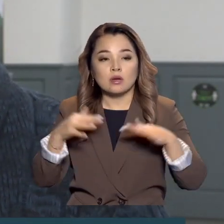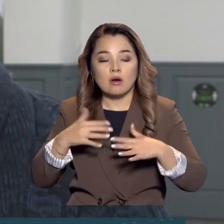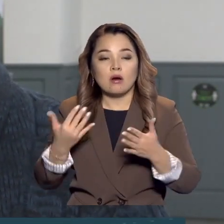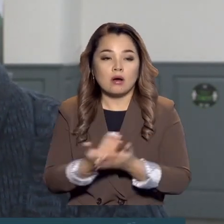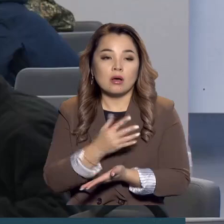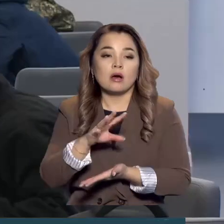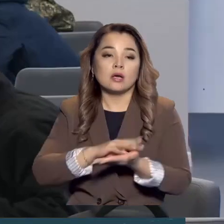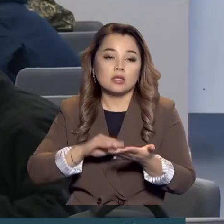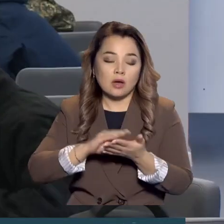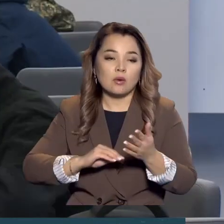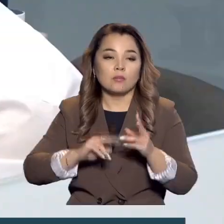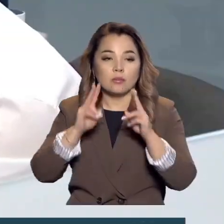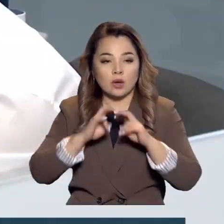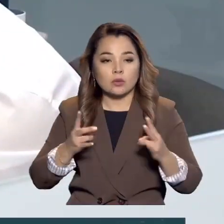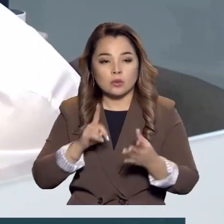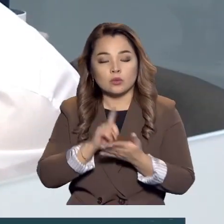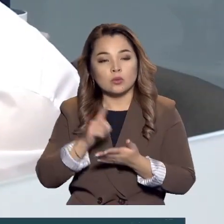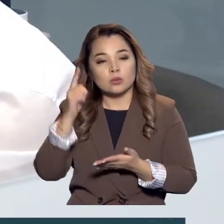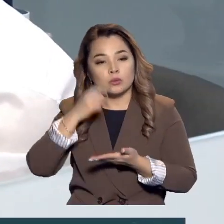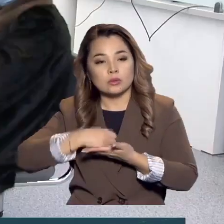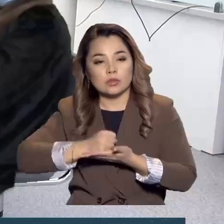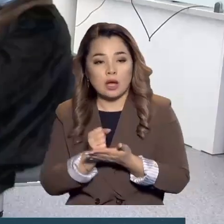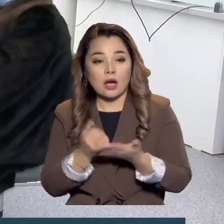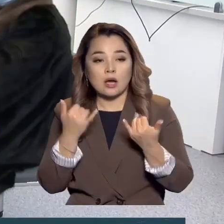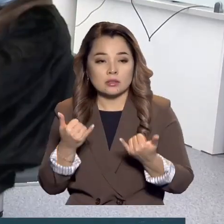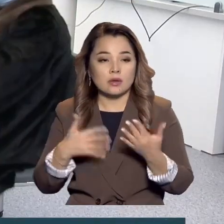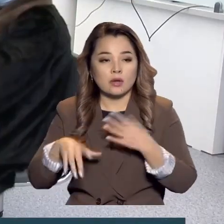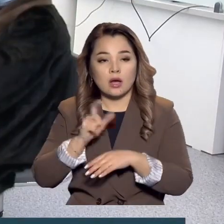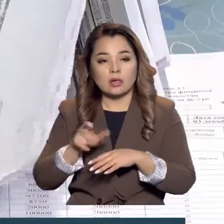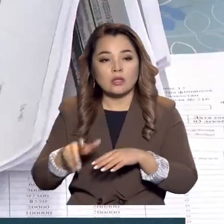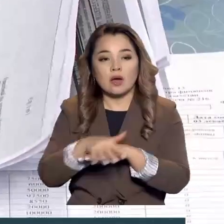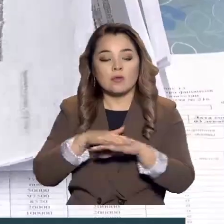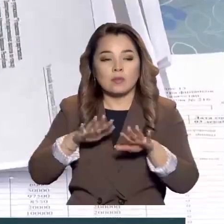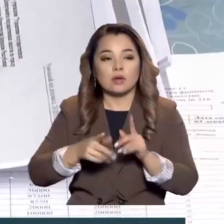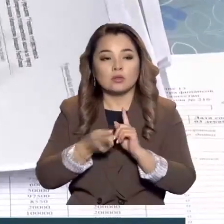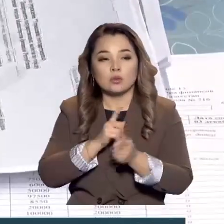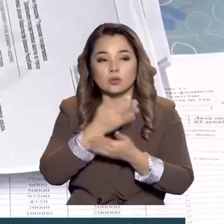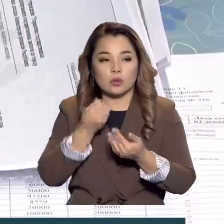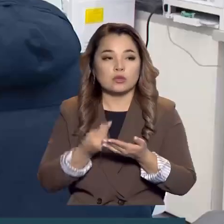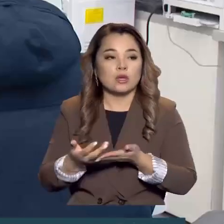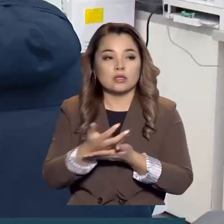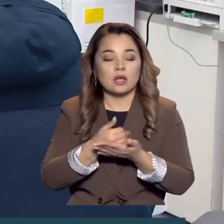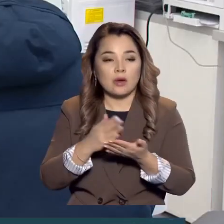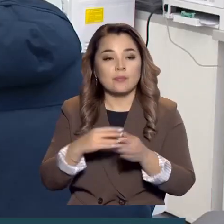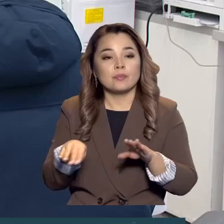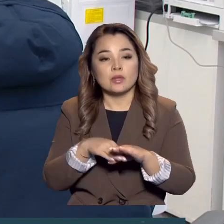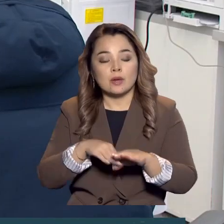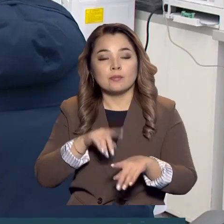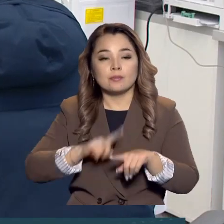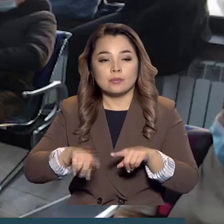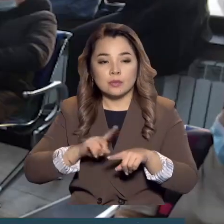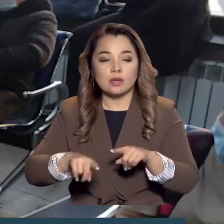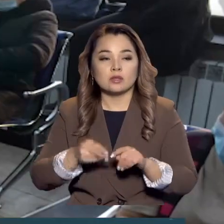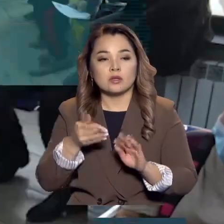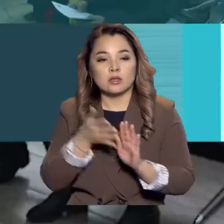керек деп ұйғарам. Ал халық болса шекті меже өзгермей тұрғанда жинағын іске жаратуға асық.